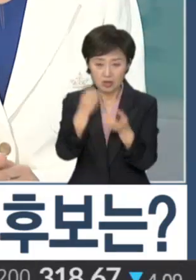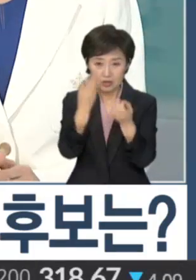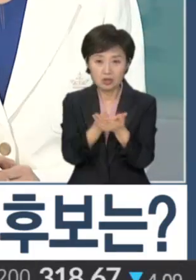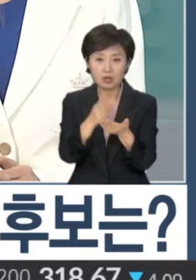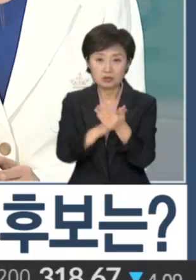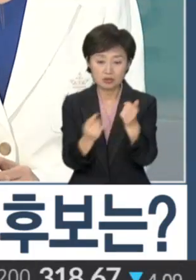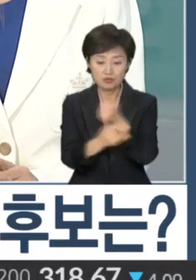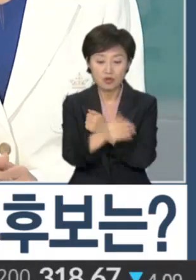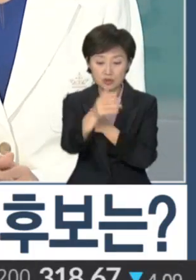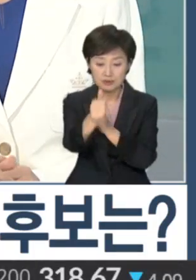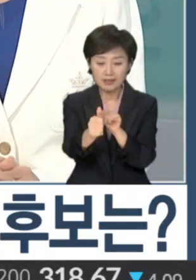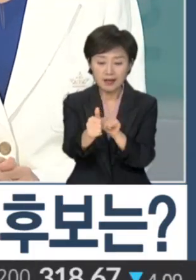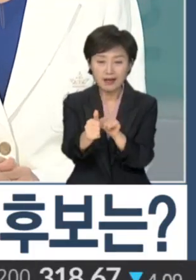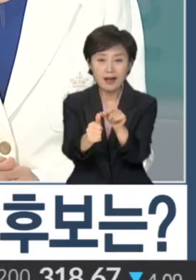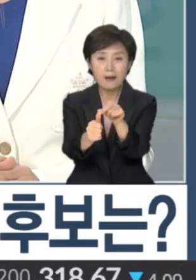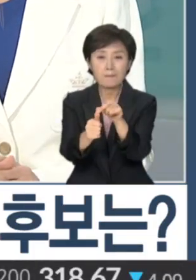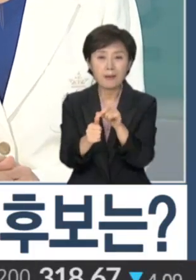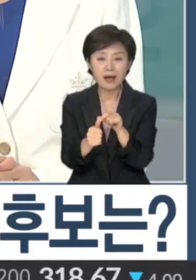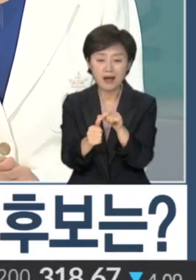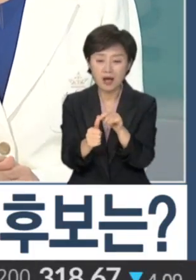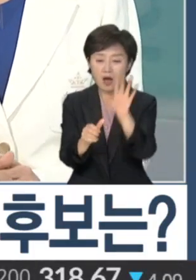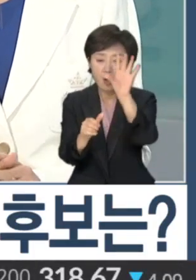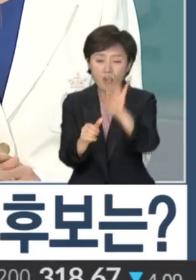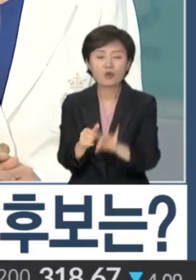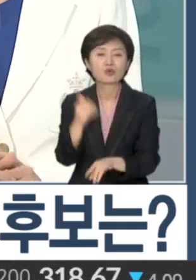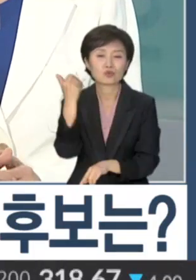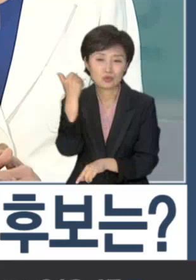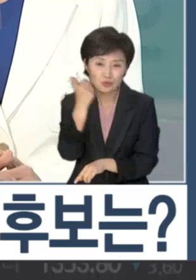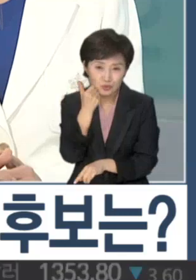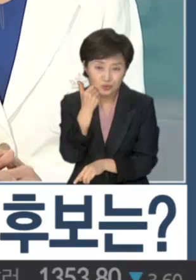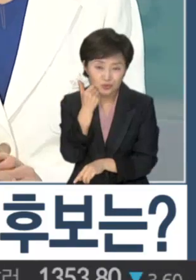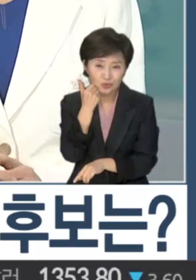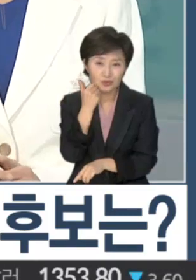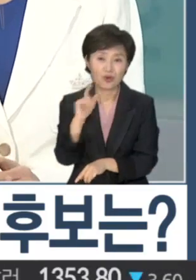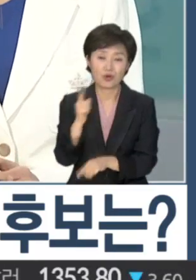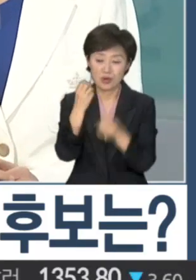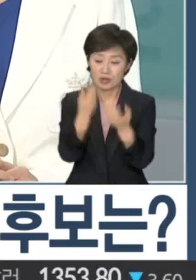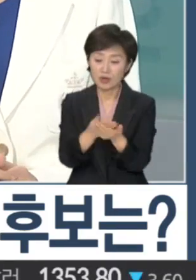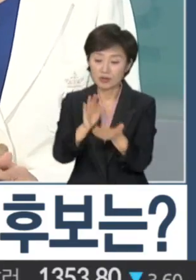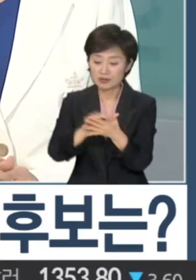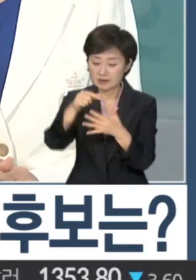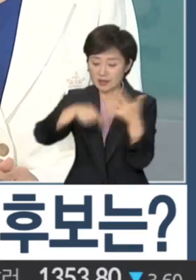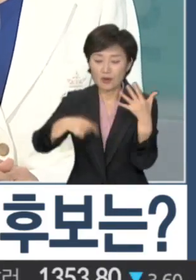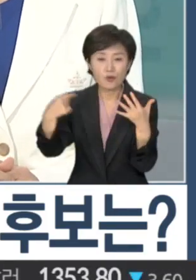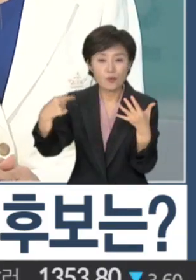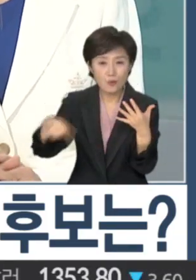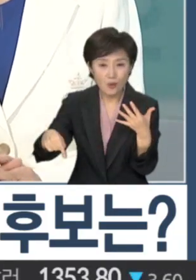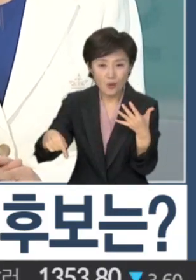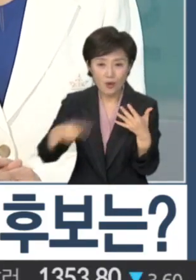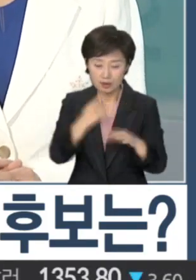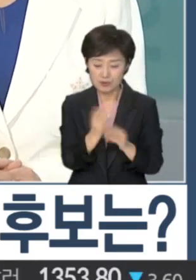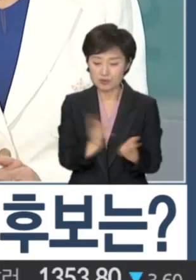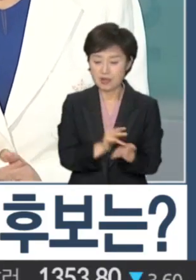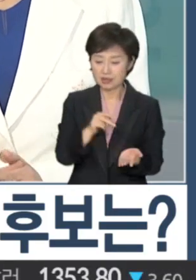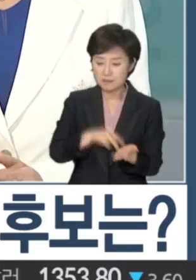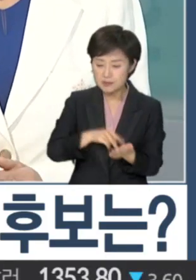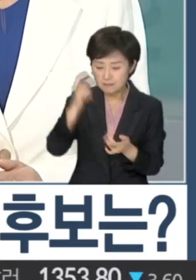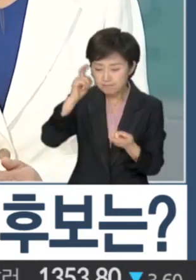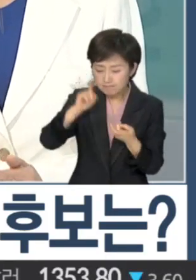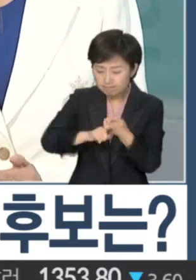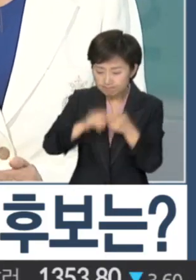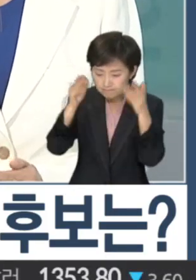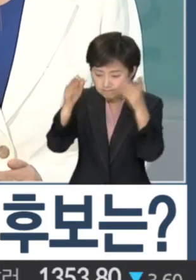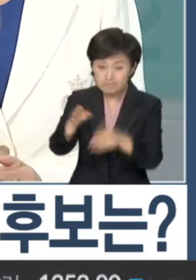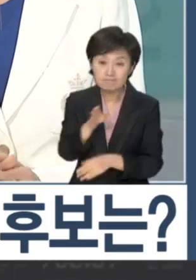혁신위원장이 나타나서 국민의힘의 체질을 어떻게 바꾸느냐, 어떻게 혁신하느냐는 아마 민주당 입장에서도 중요하게